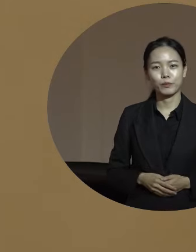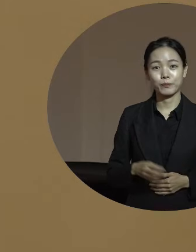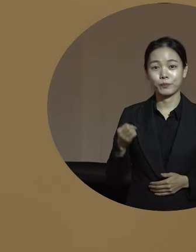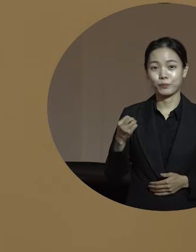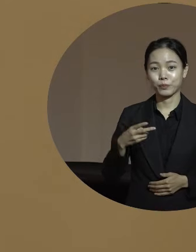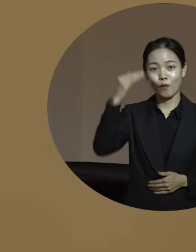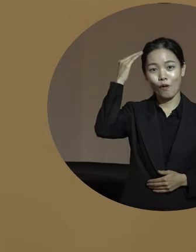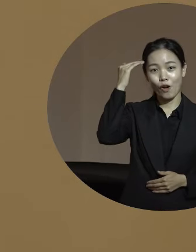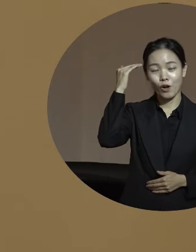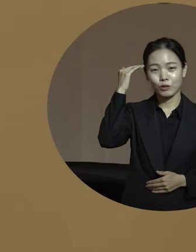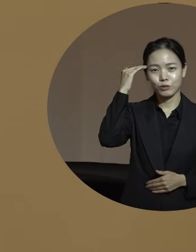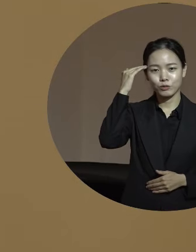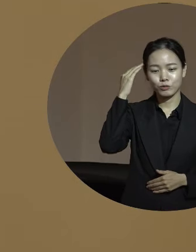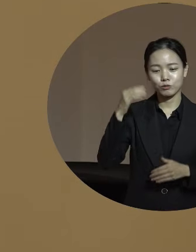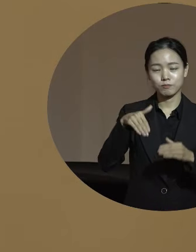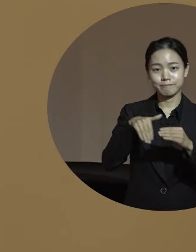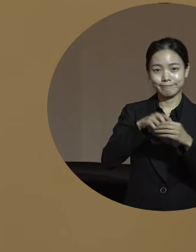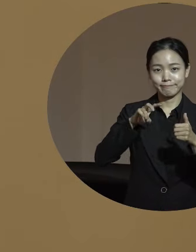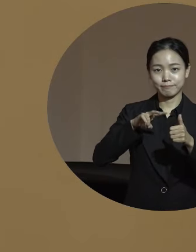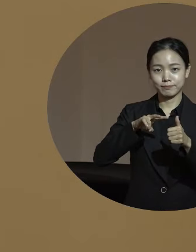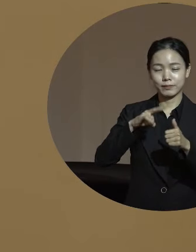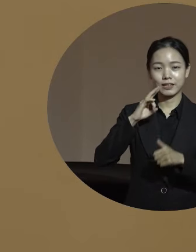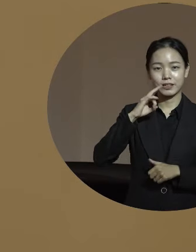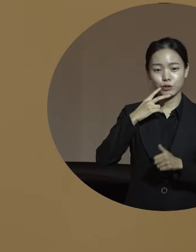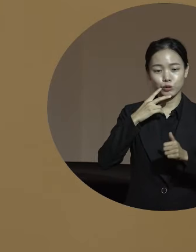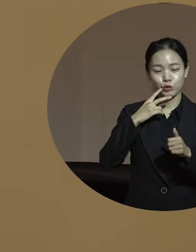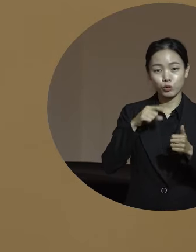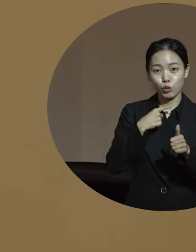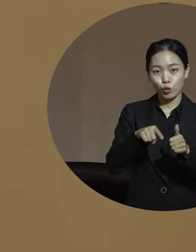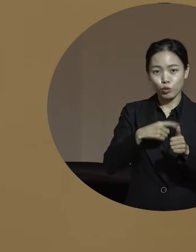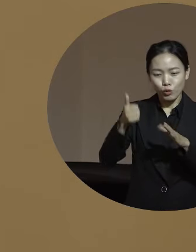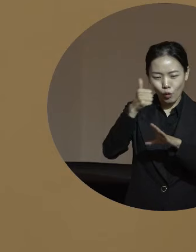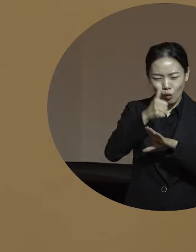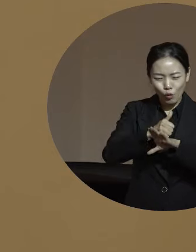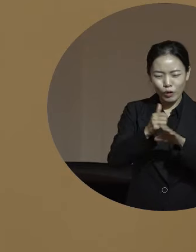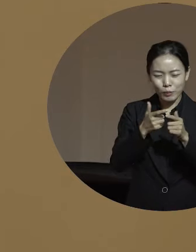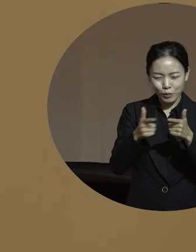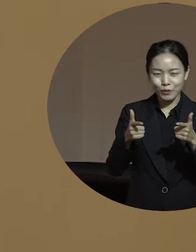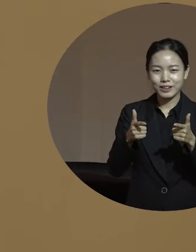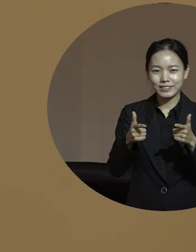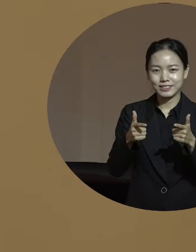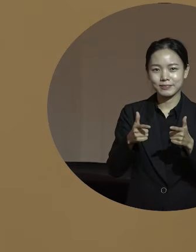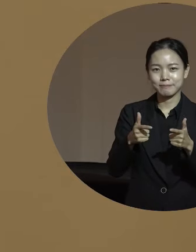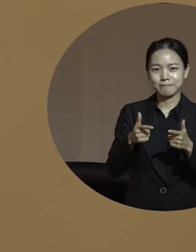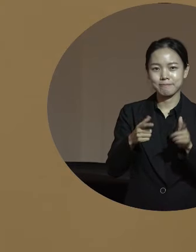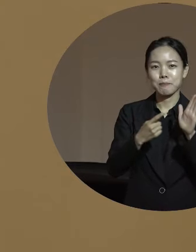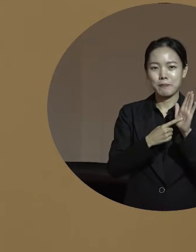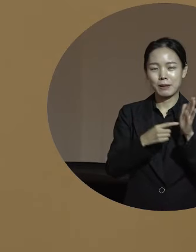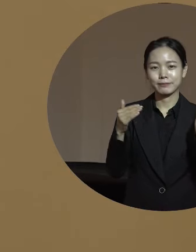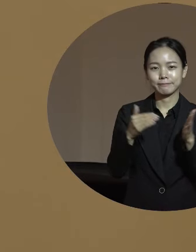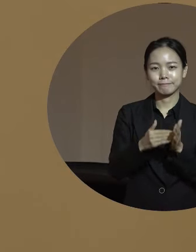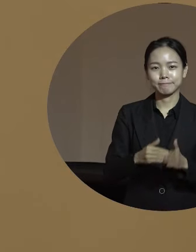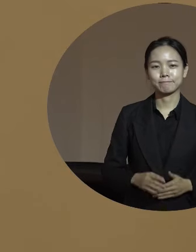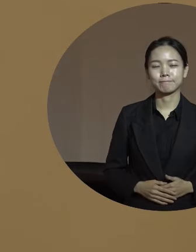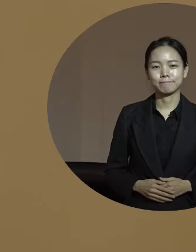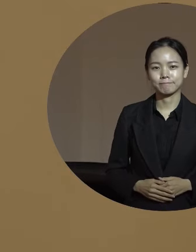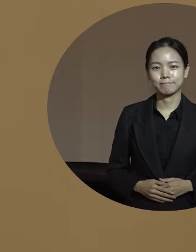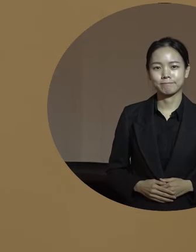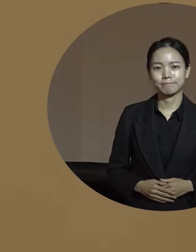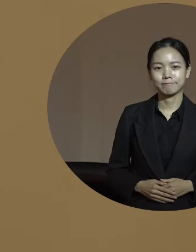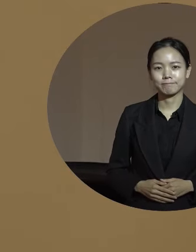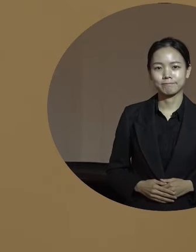한국의 그간의 문화예술 교육에 대한 이제 성과를 쭉 이제 발표를 해주셨는데요. 좀 보기 쉽게 좀